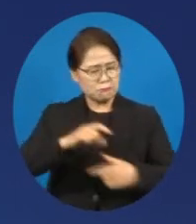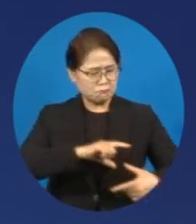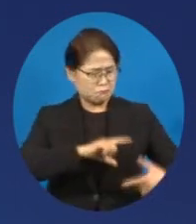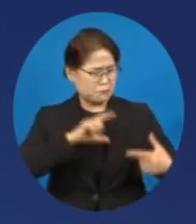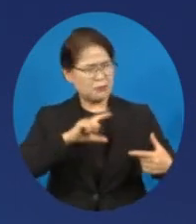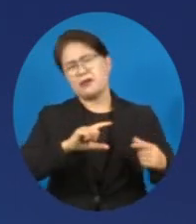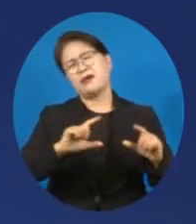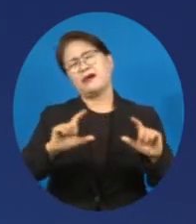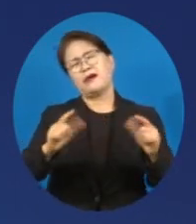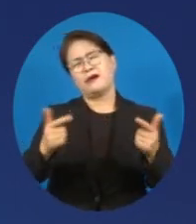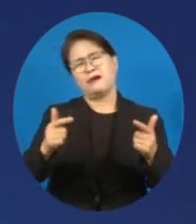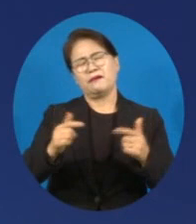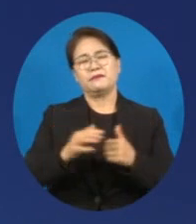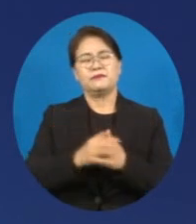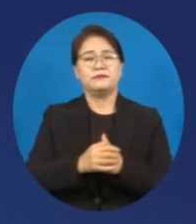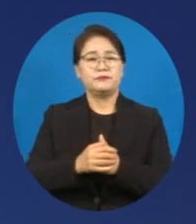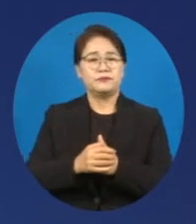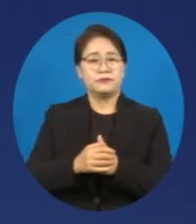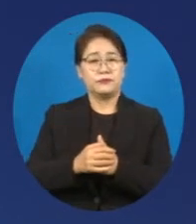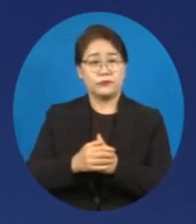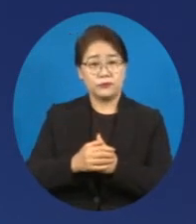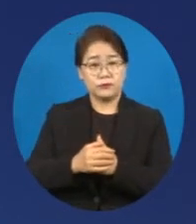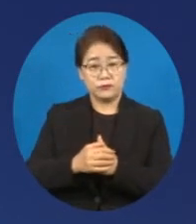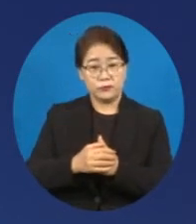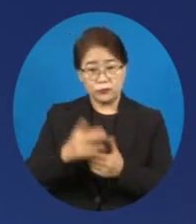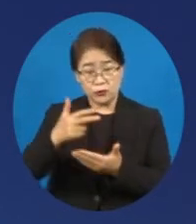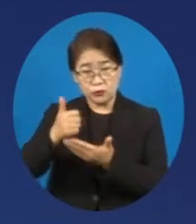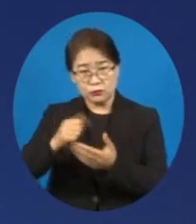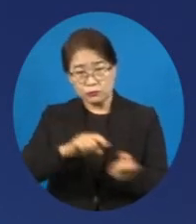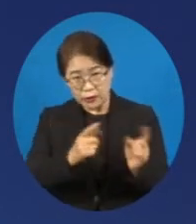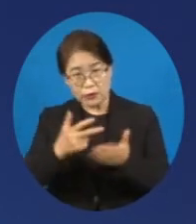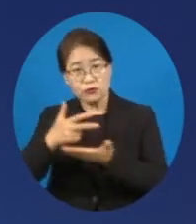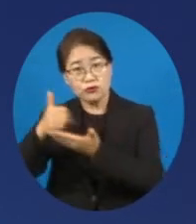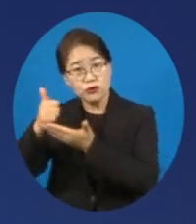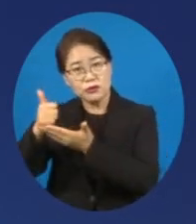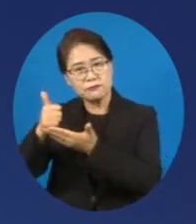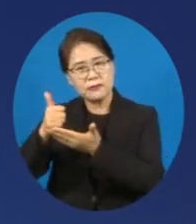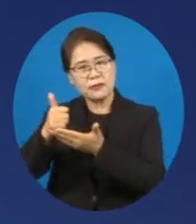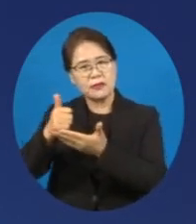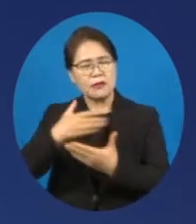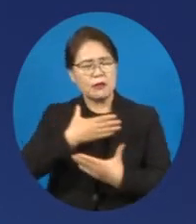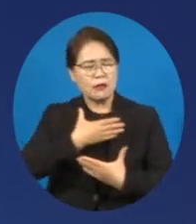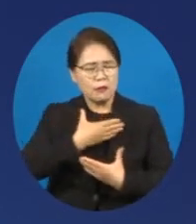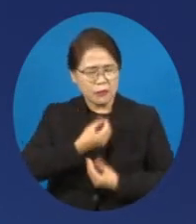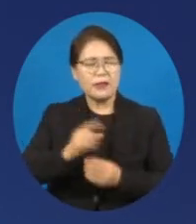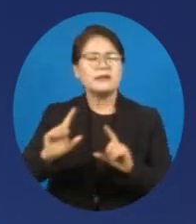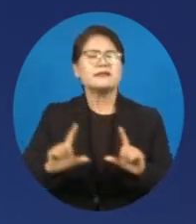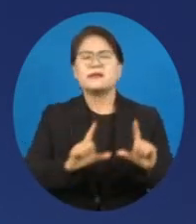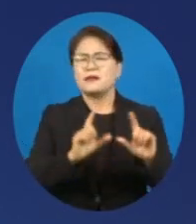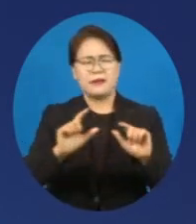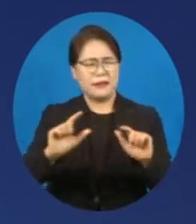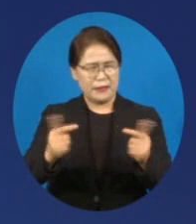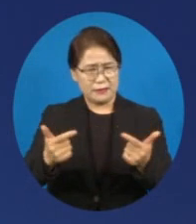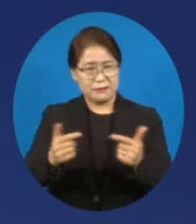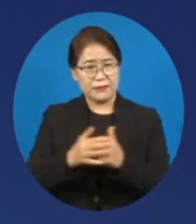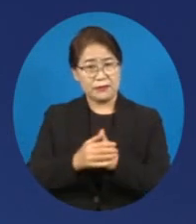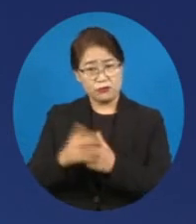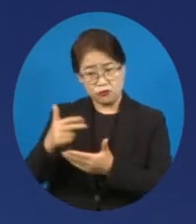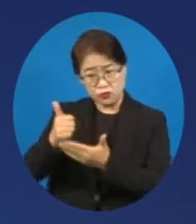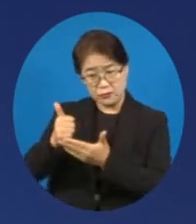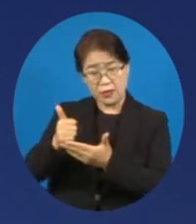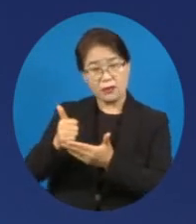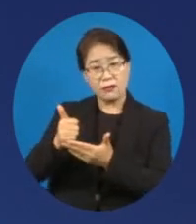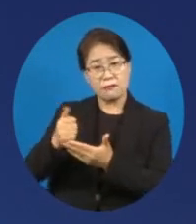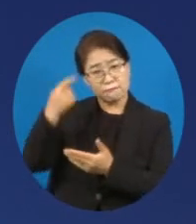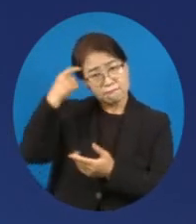아니었습니다 부활하신 주님의 최고의 관심은 안락한 삶이 아니었어요 부활하신 주님의